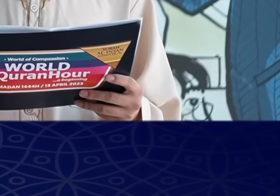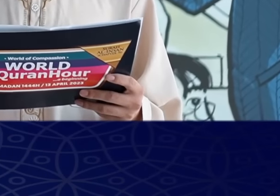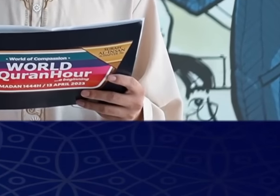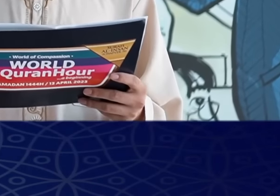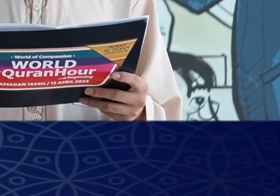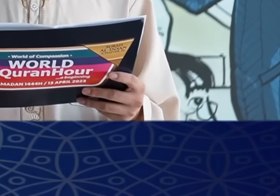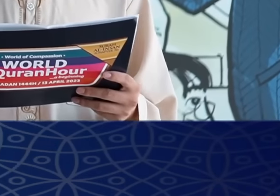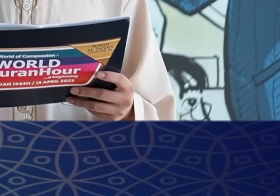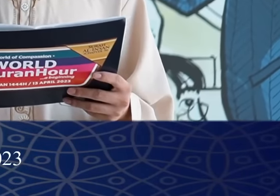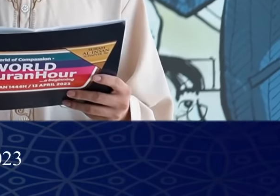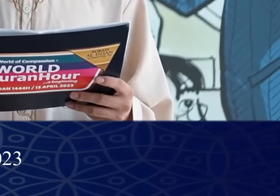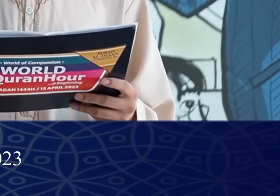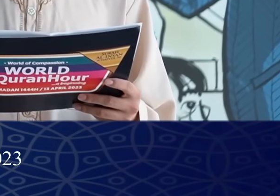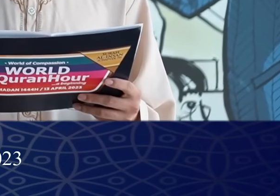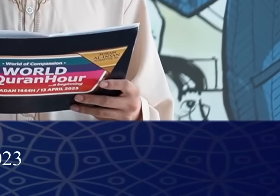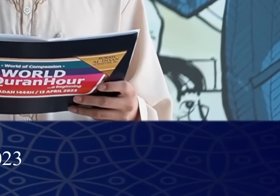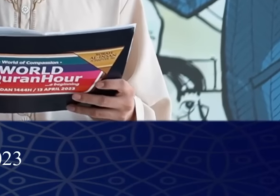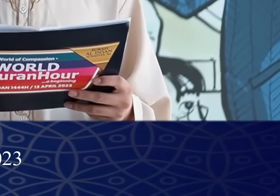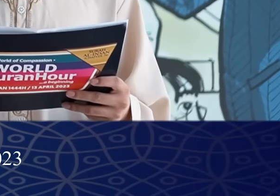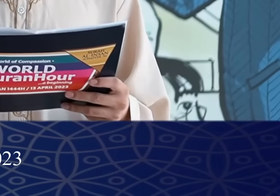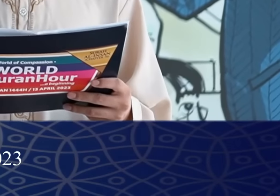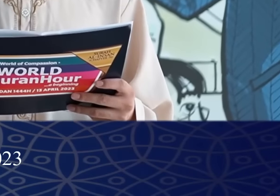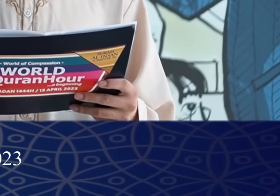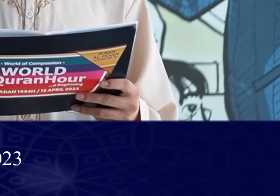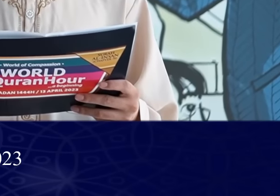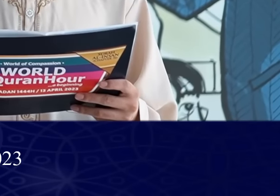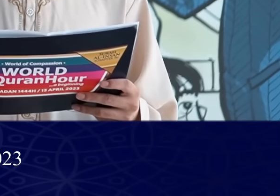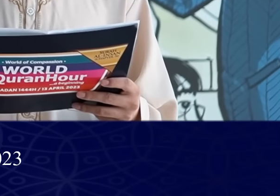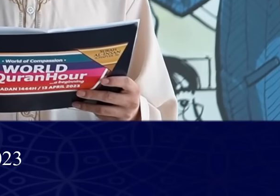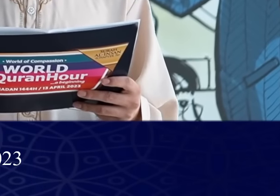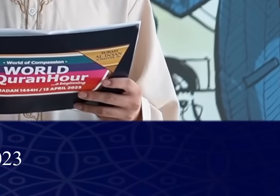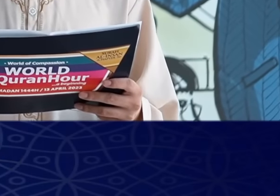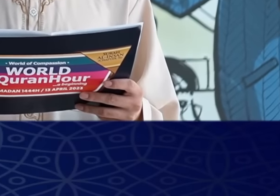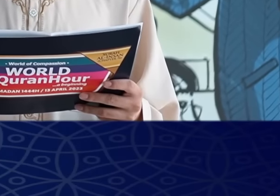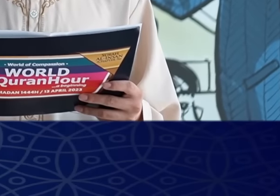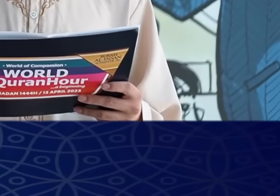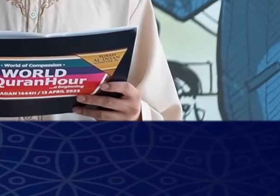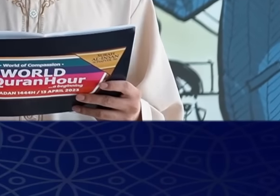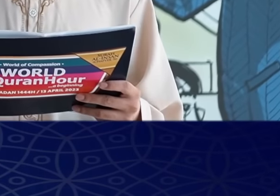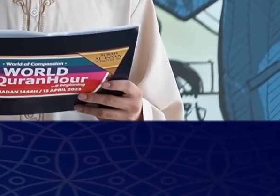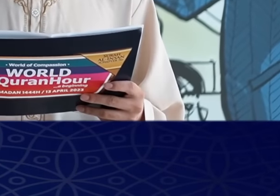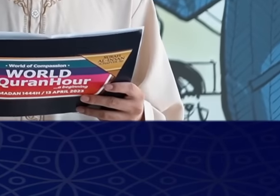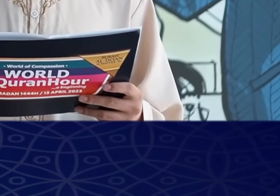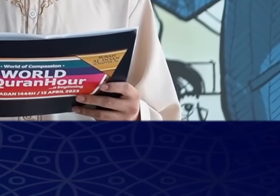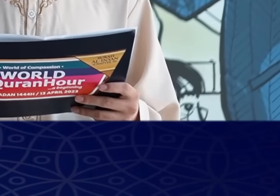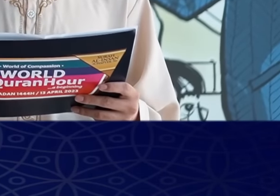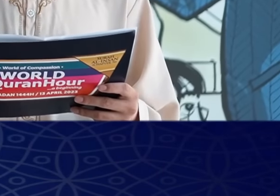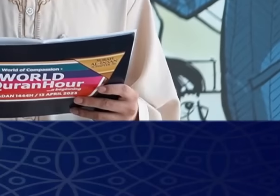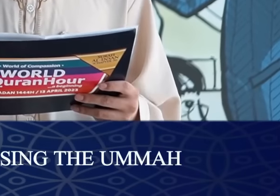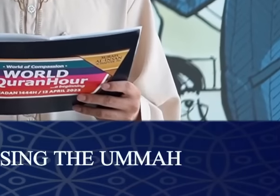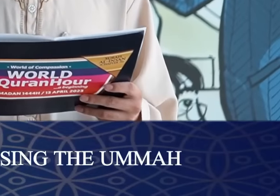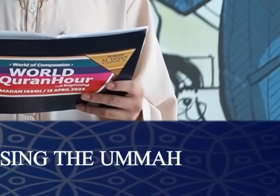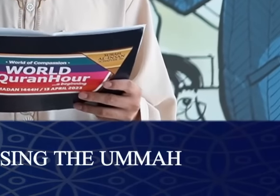小时来诵读古兰经。在2023年，四月十三日，从中午十二点到一点，用一个小时来诵读古兰